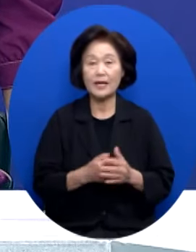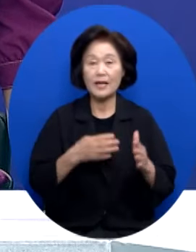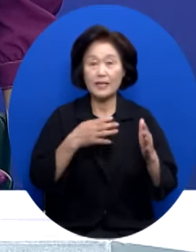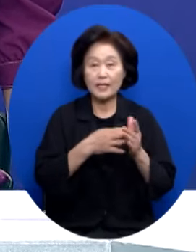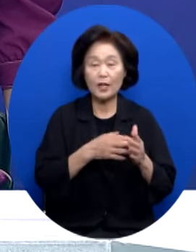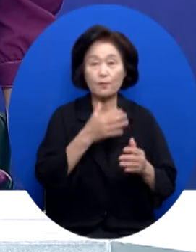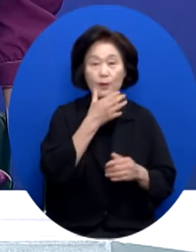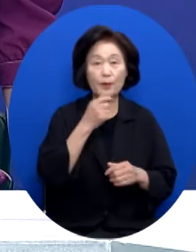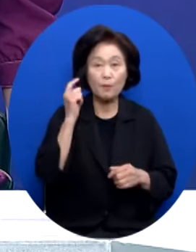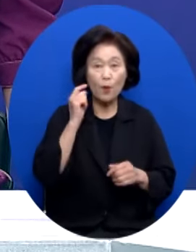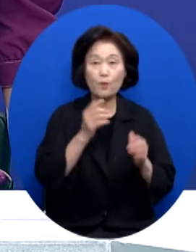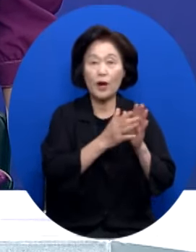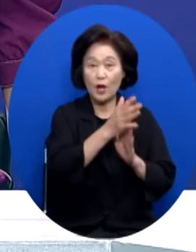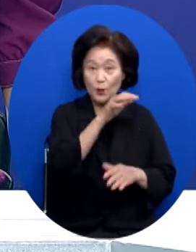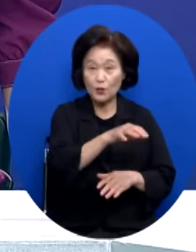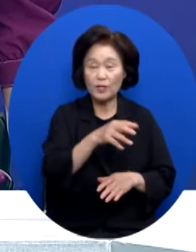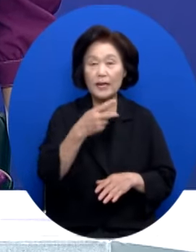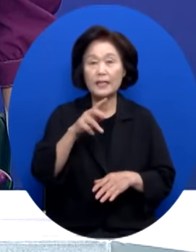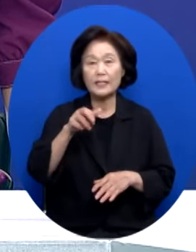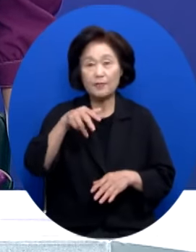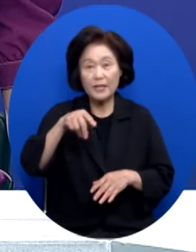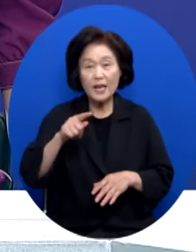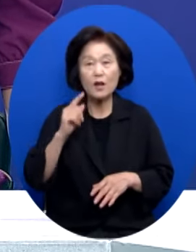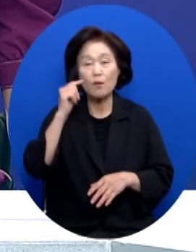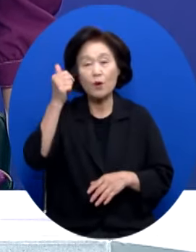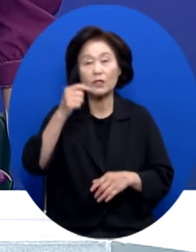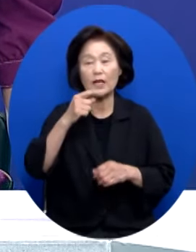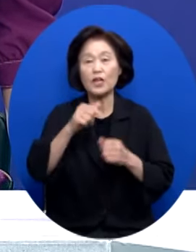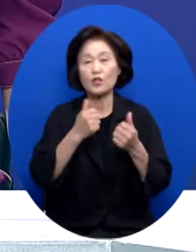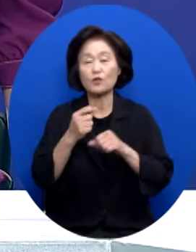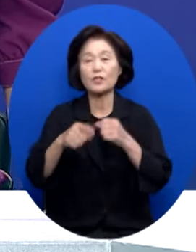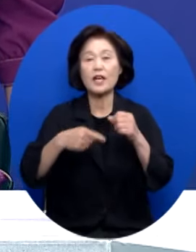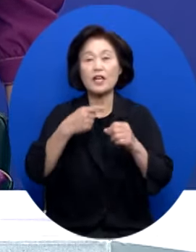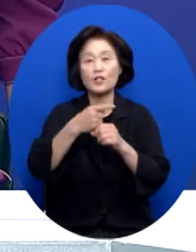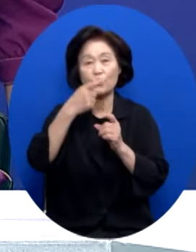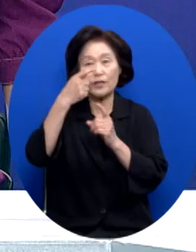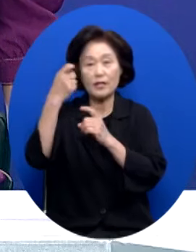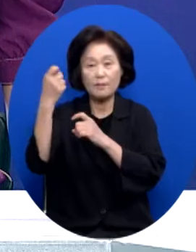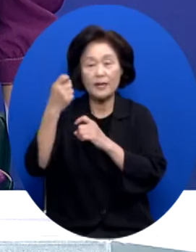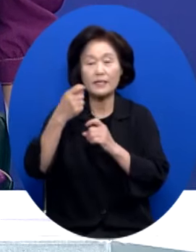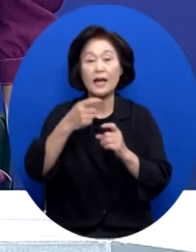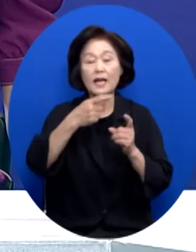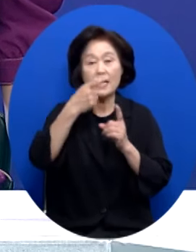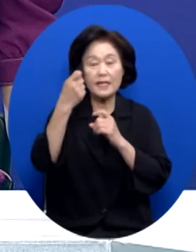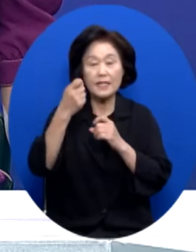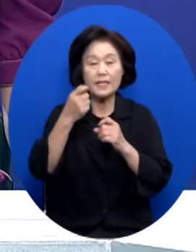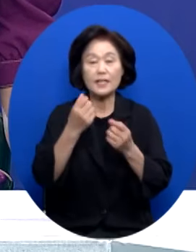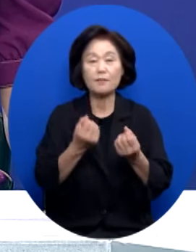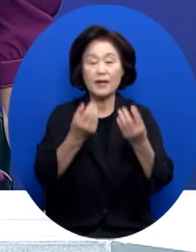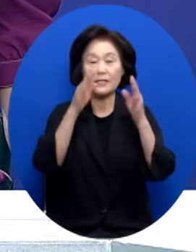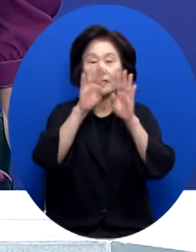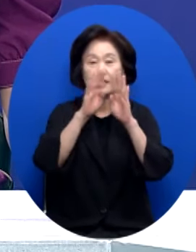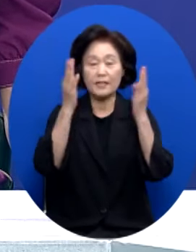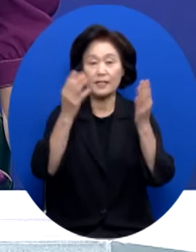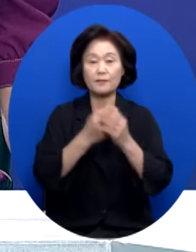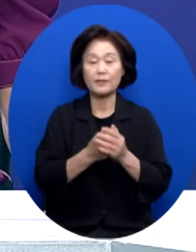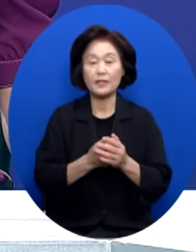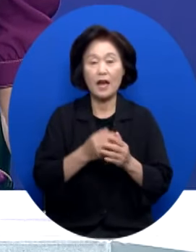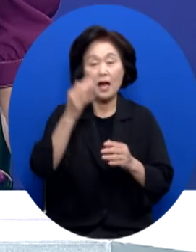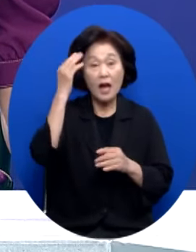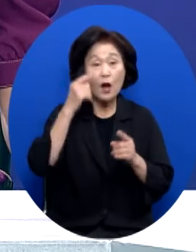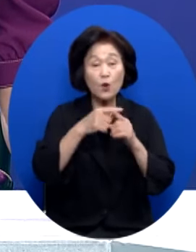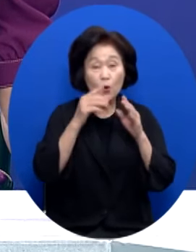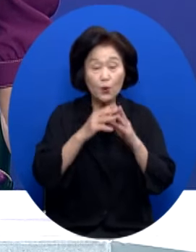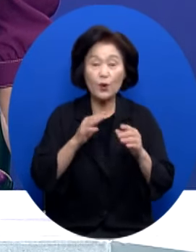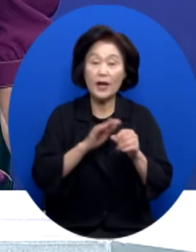사단법인 복음과 도시가 팀 켈러 목사의 일주기를 맞아 기념 포럼을 개최했습니다. 팀 켈러가 사랑한 한국교회,